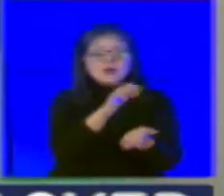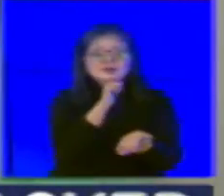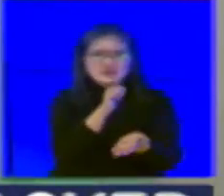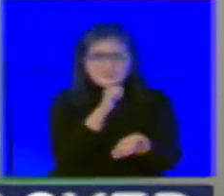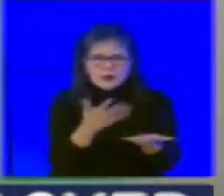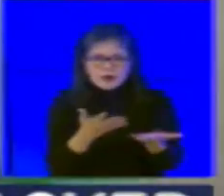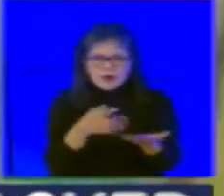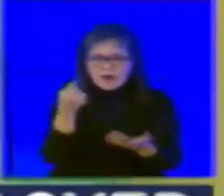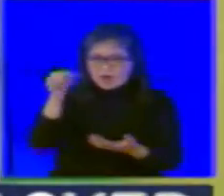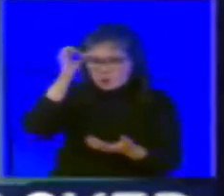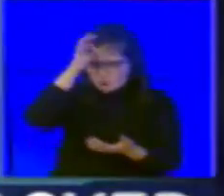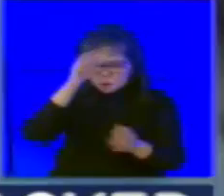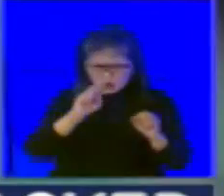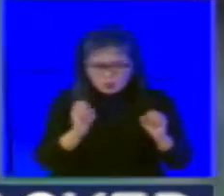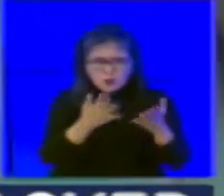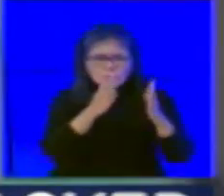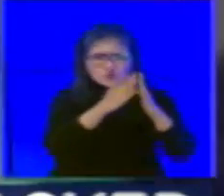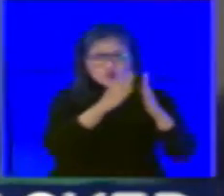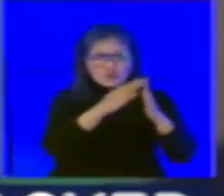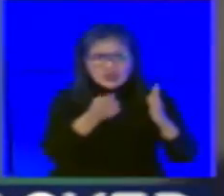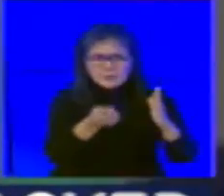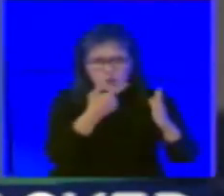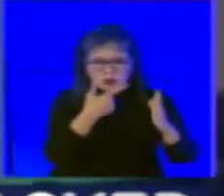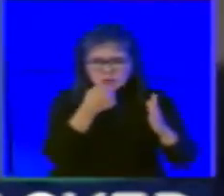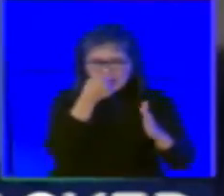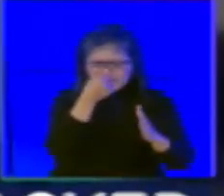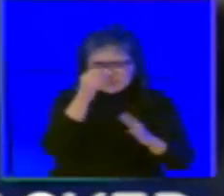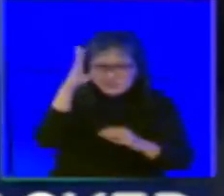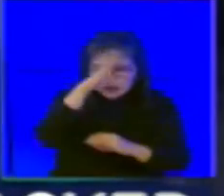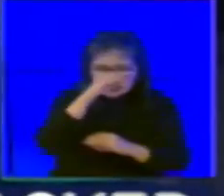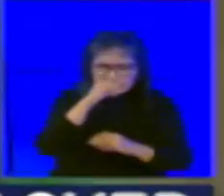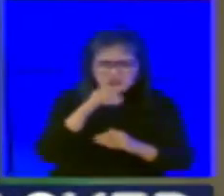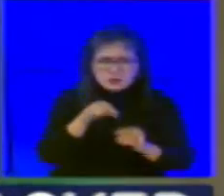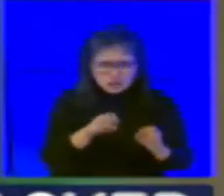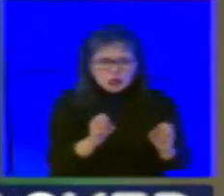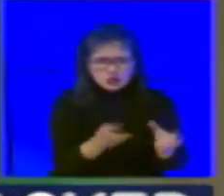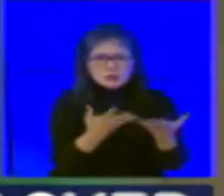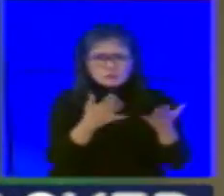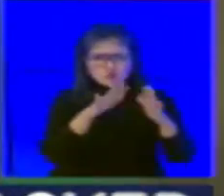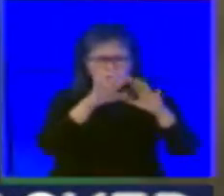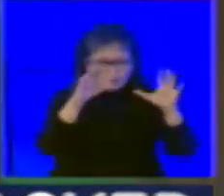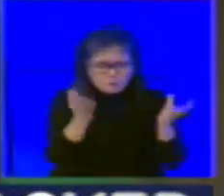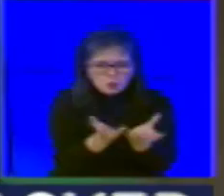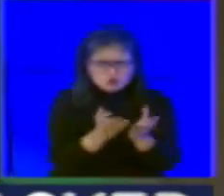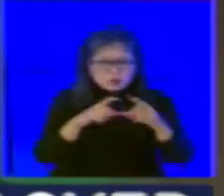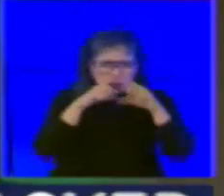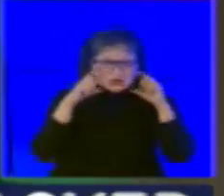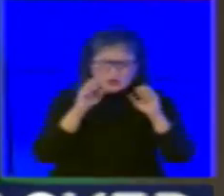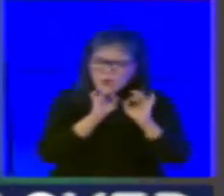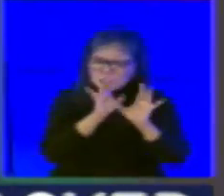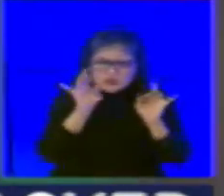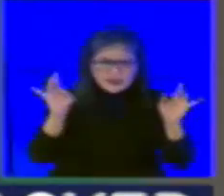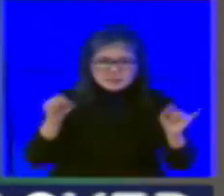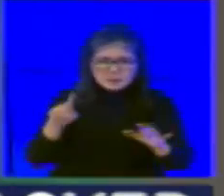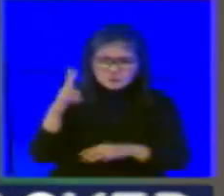menggerebek sebuah rumah pada Kamis dini hari. Di dalam rumah ditemukan ratusan box masker berbagai merek. Masker ini ditimbun oleh 3 pelaku,